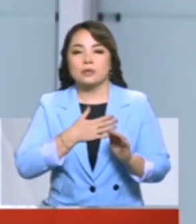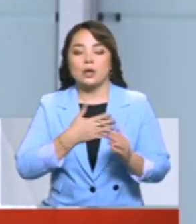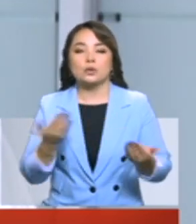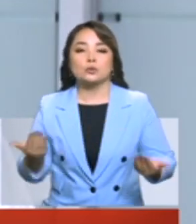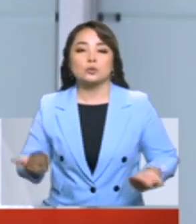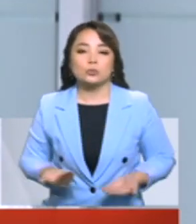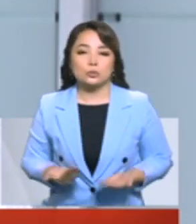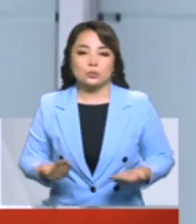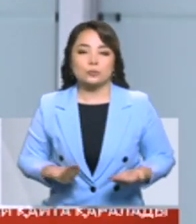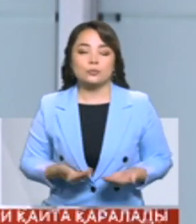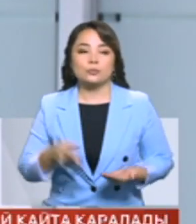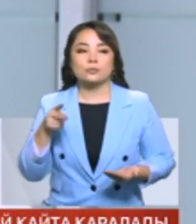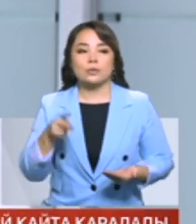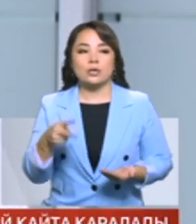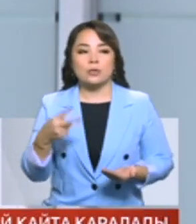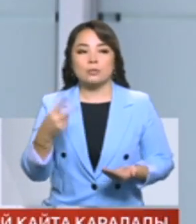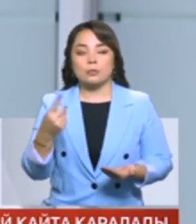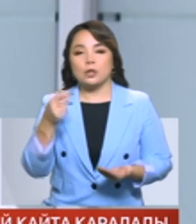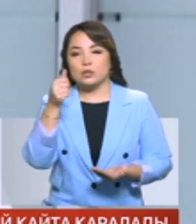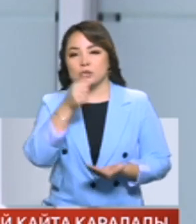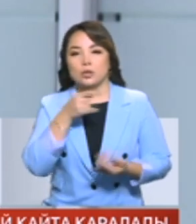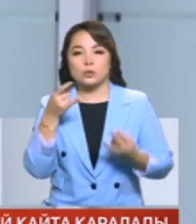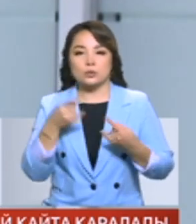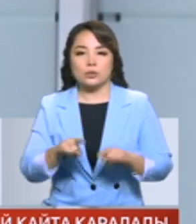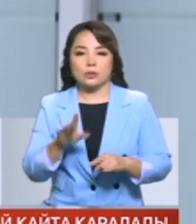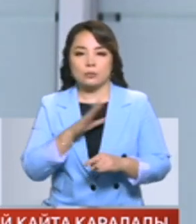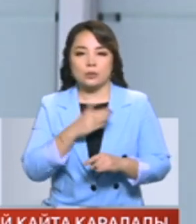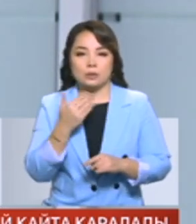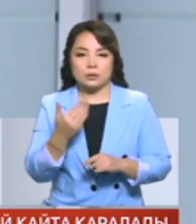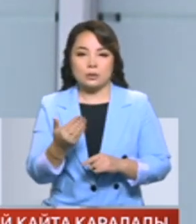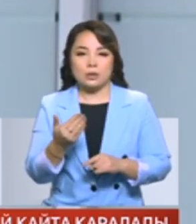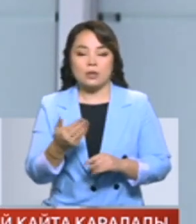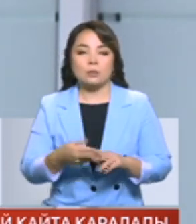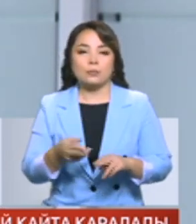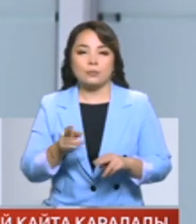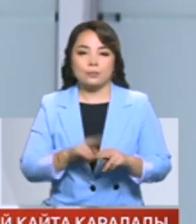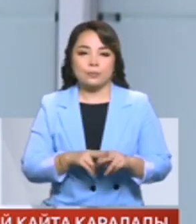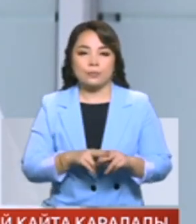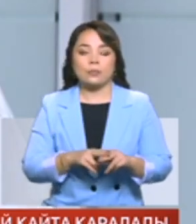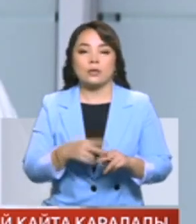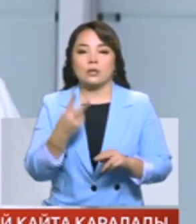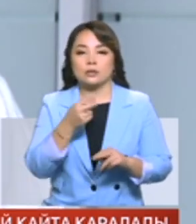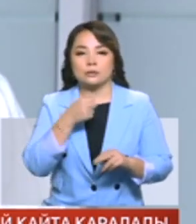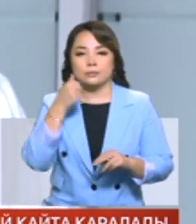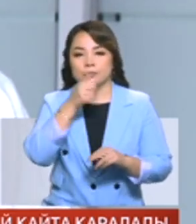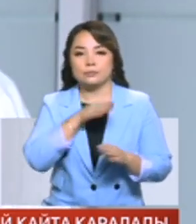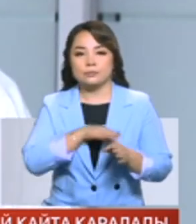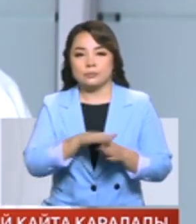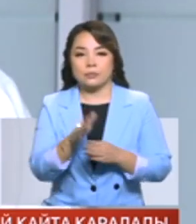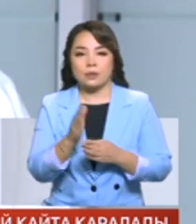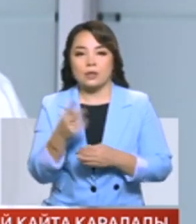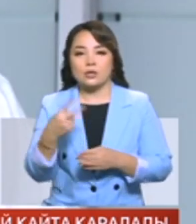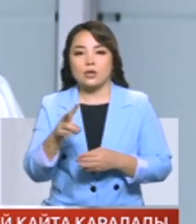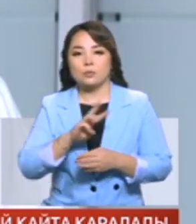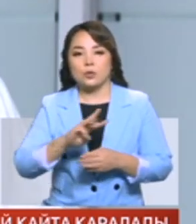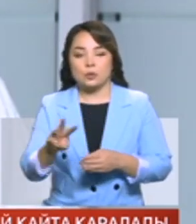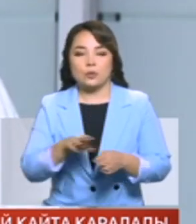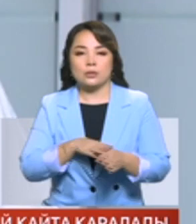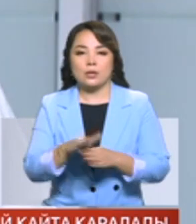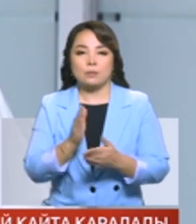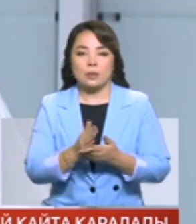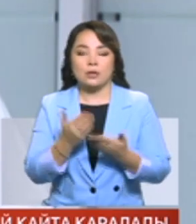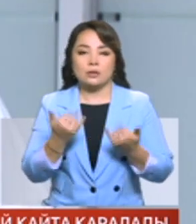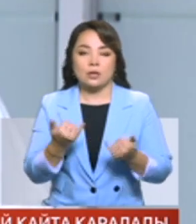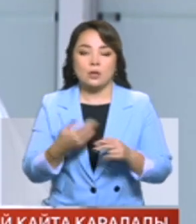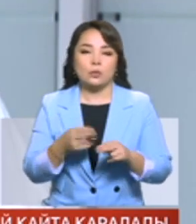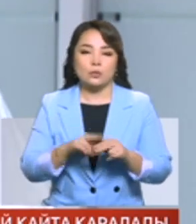тұрғын 2021 жылы дүниеге келген болатын. Міне, арада 2 жыл толмай біз 20 миллионға жеттік.